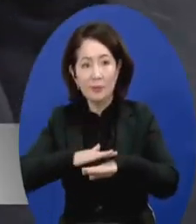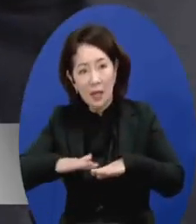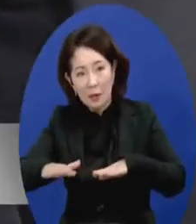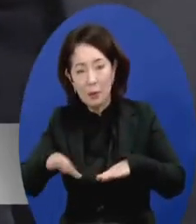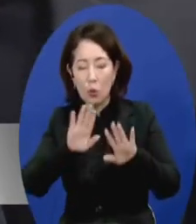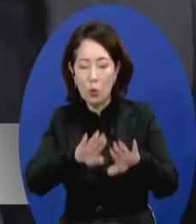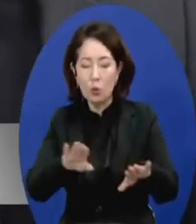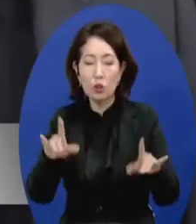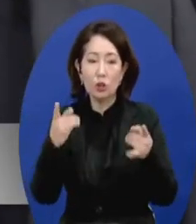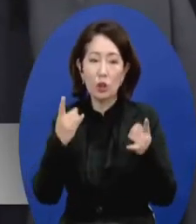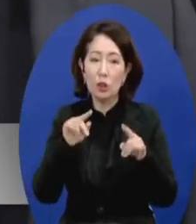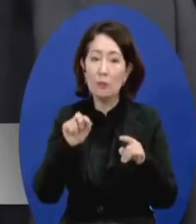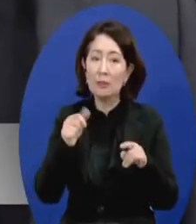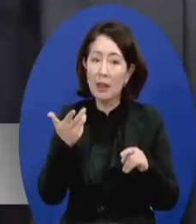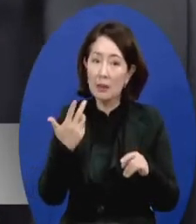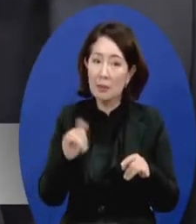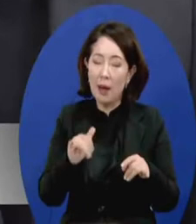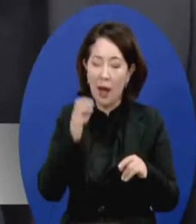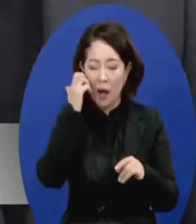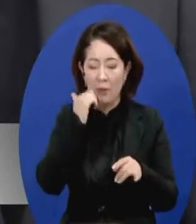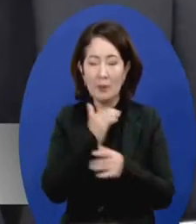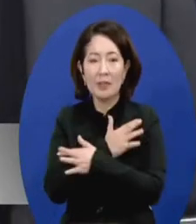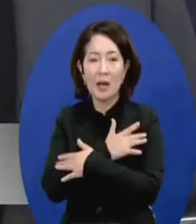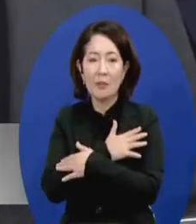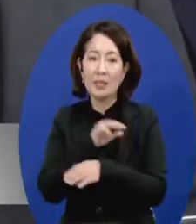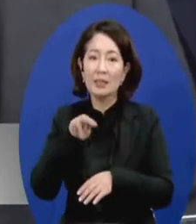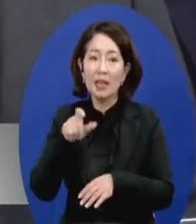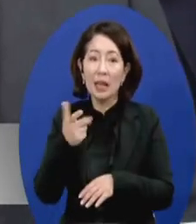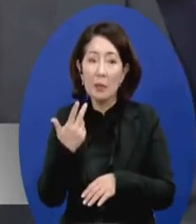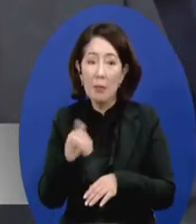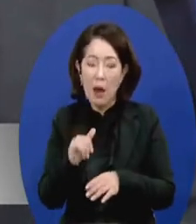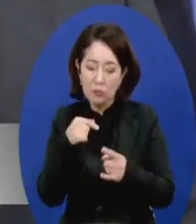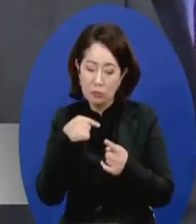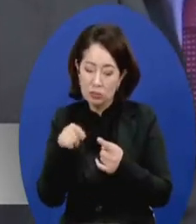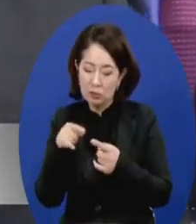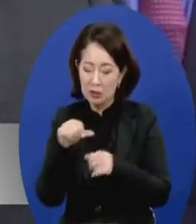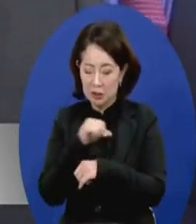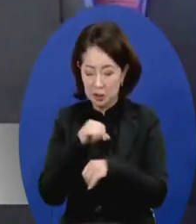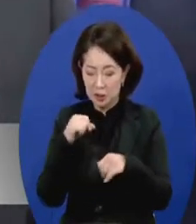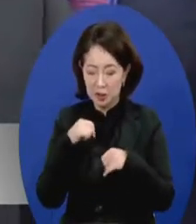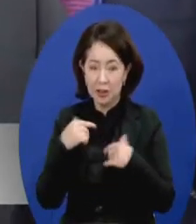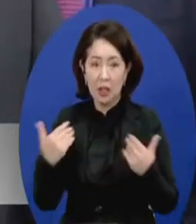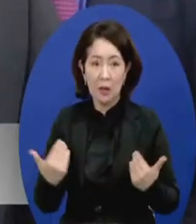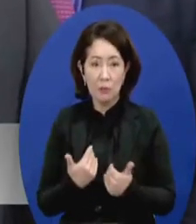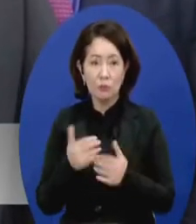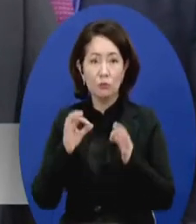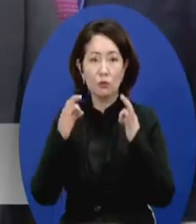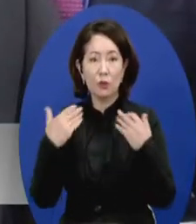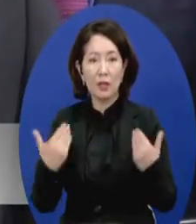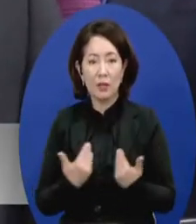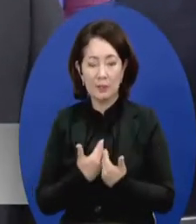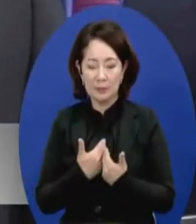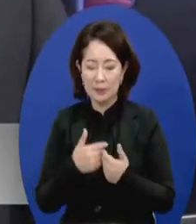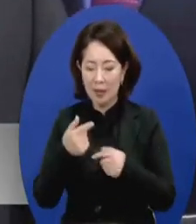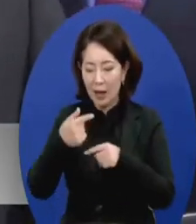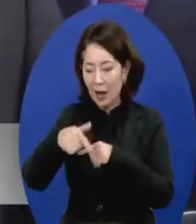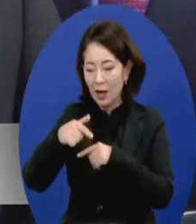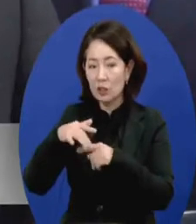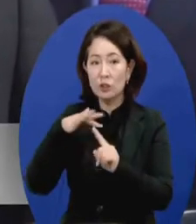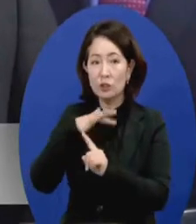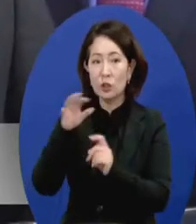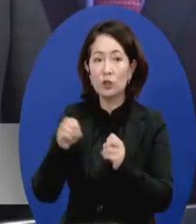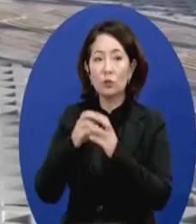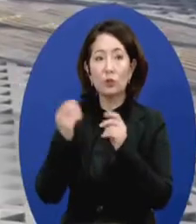талбай, хүүхдийн тоглоомын талбай, ахмадын амрах талбай гэх мэтчлээ одоо иргэдийн оршин суугчдад аюул тухтай амьдрах гадны орчныг